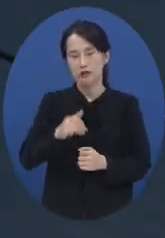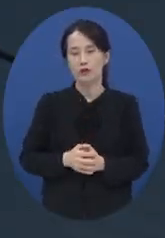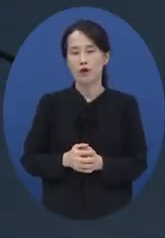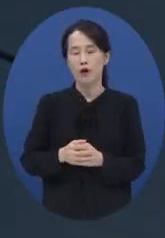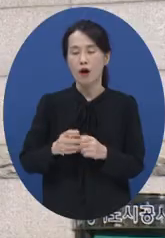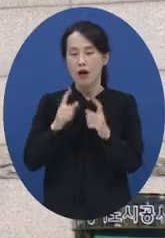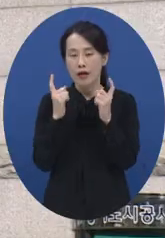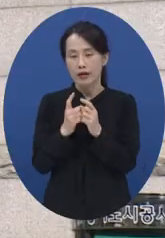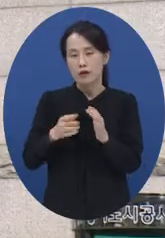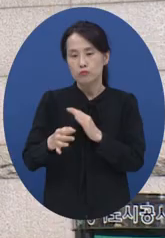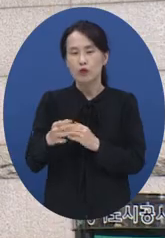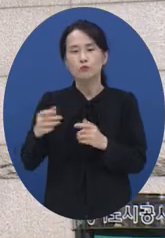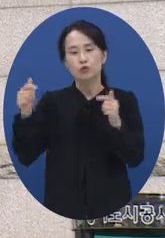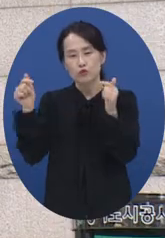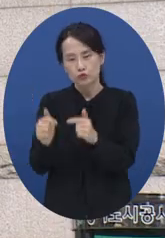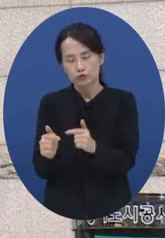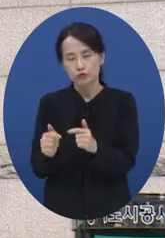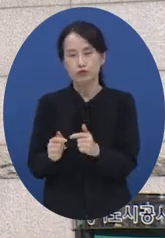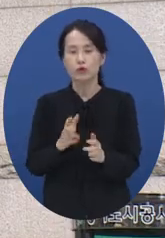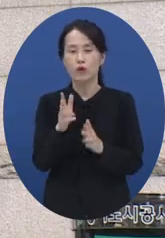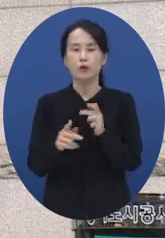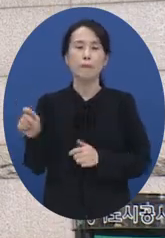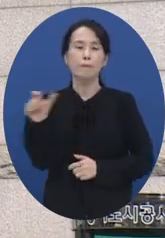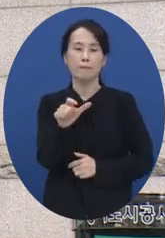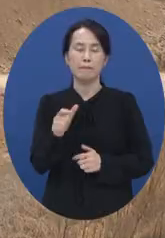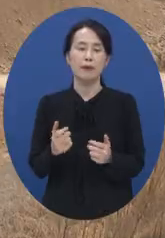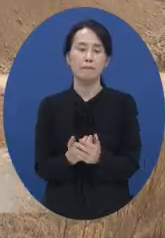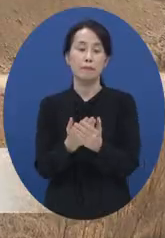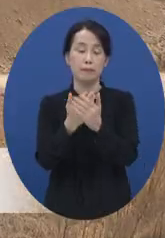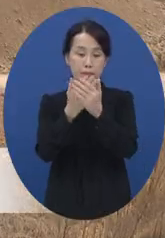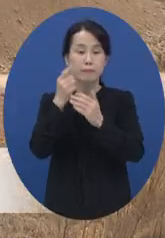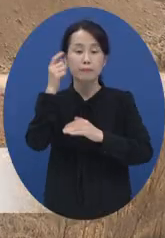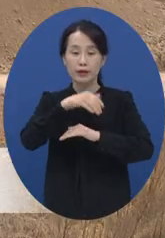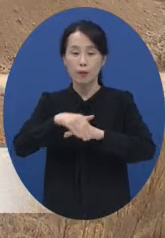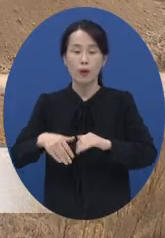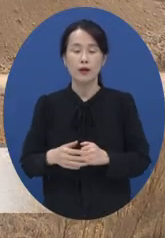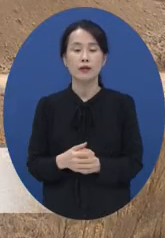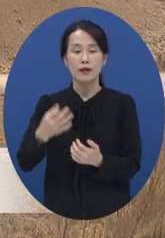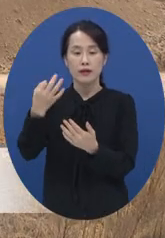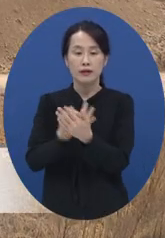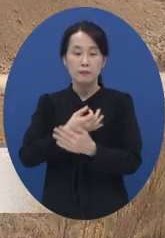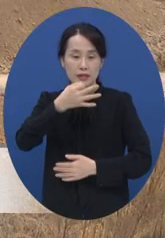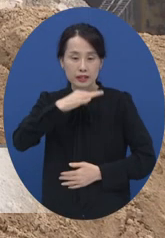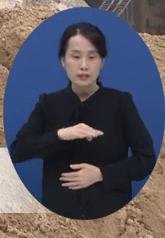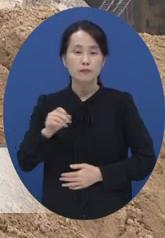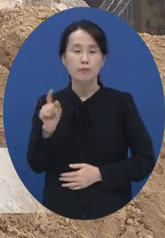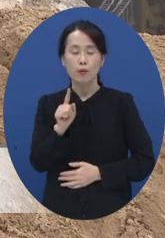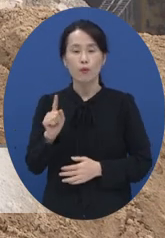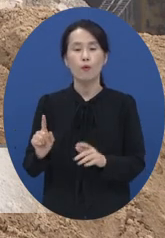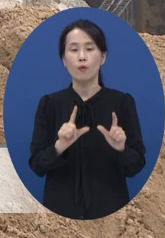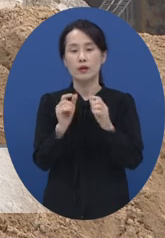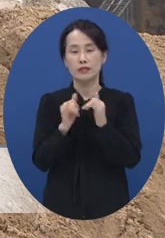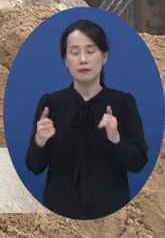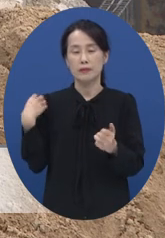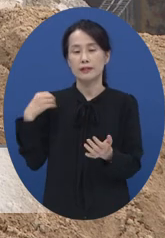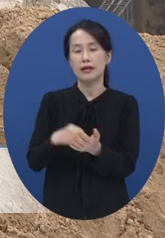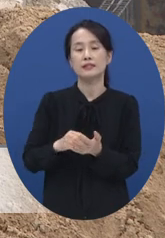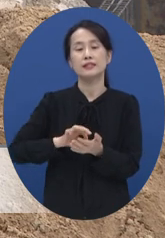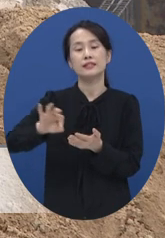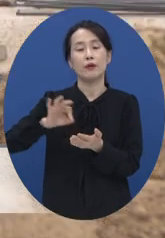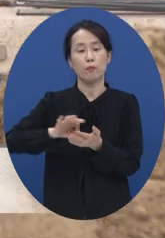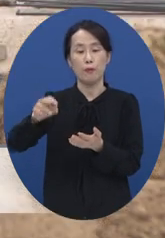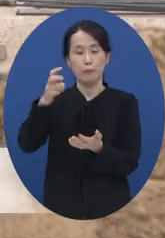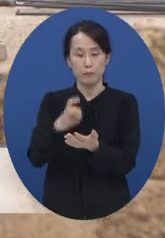기능을 주져 사업을 신속하고 안정적으로 순하게 회 또 이 사업에서 발생한 개발 이익은 기반시설 확충 등에 활용하는